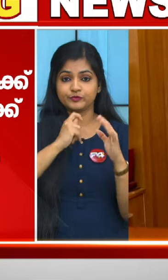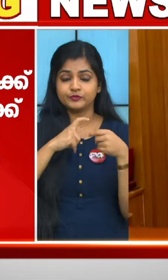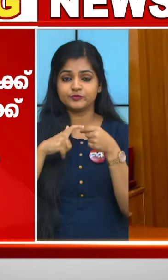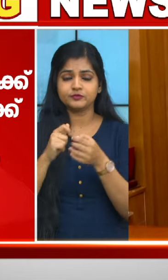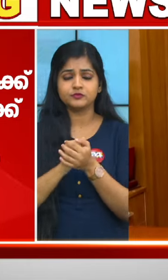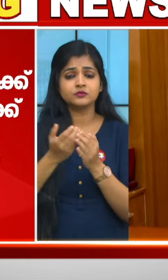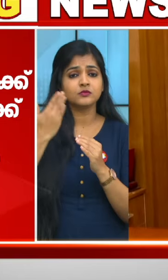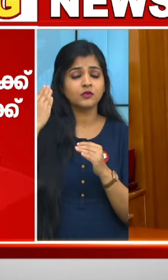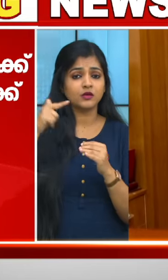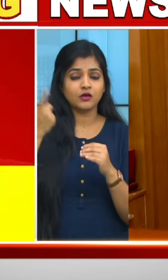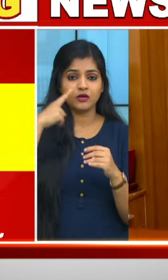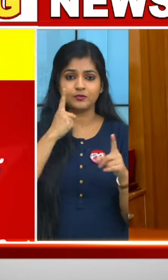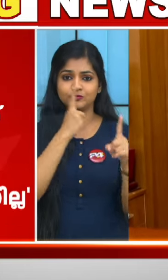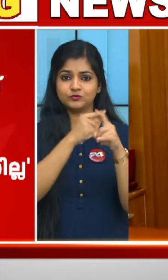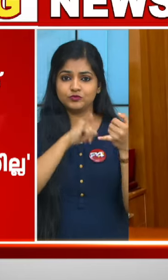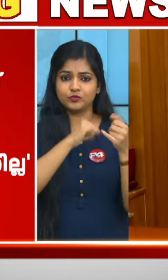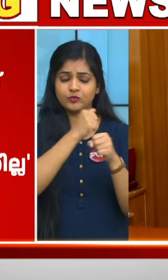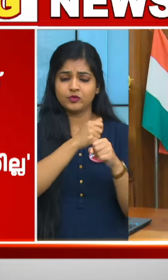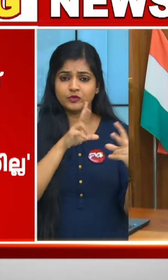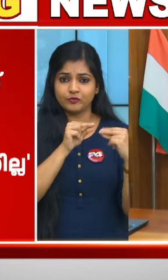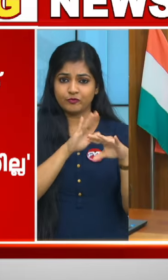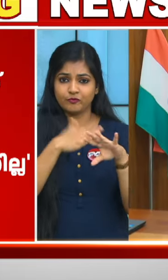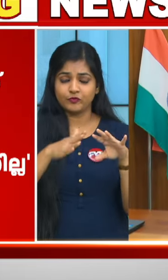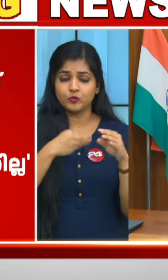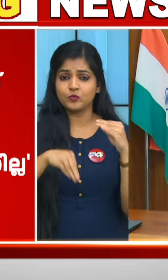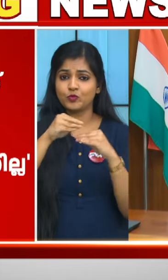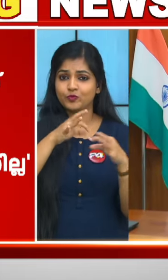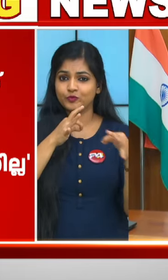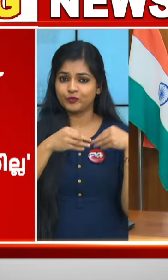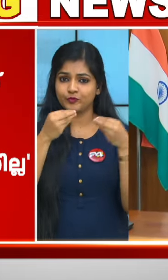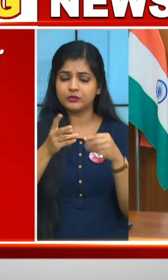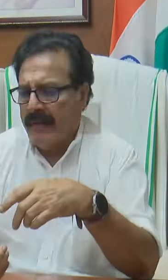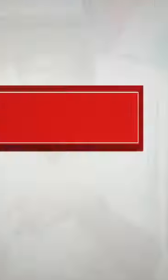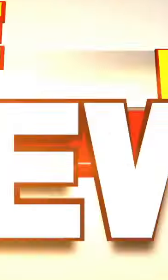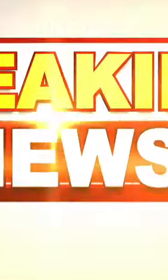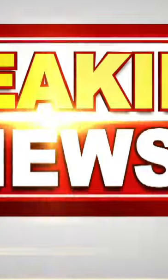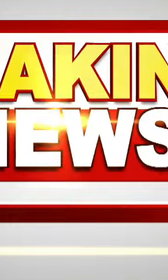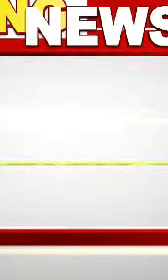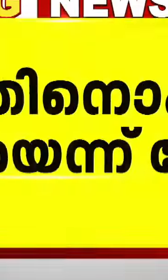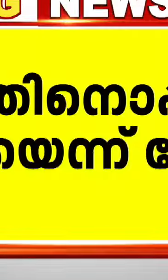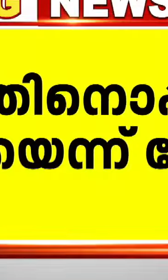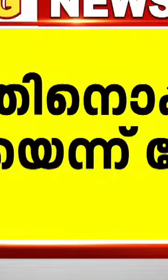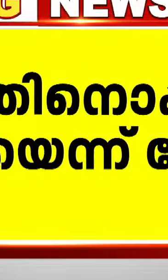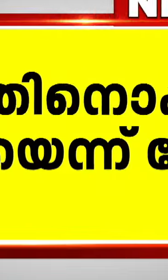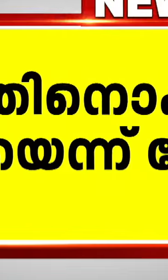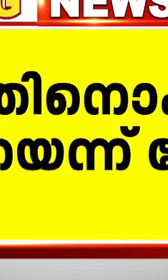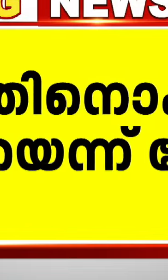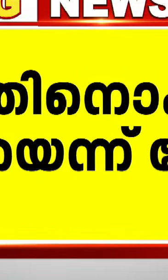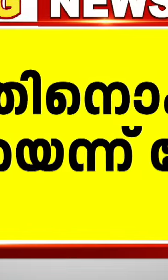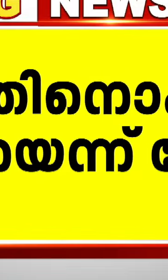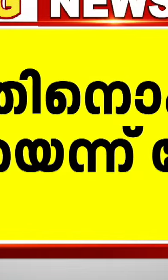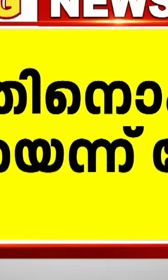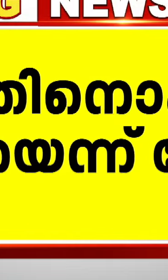കാര്യങ്ങൾ, കൂടിക്കാഴ്ചയെക്കുറിച്ചൊക്കെ പറഞ്ഞ കാര്യങ്ങൾ എല്ലാം അദ്ദേഹം ആവർത്തിക്കുകയാണ്. വികസനം എന്നുള്ളത് മാത്രമാണ് തന്റെ ലക്ഷ്യം,